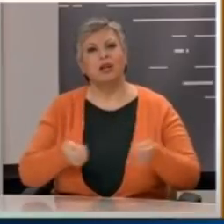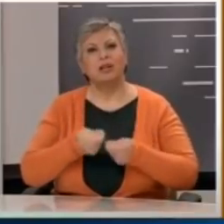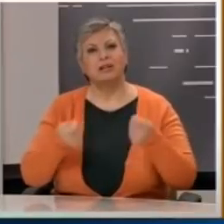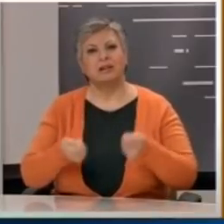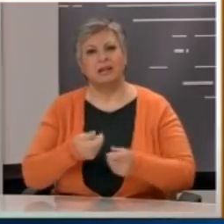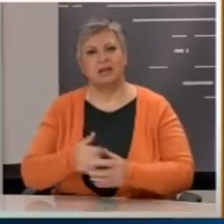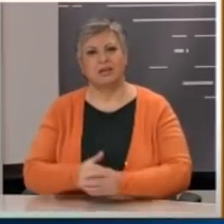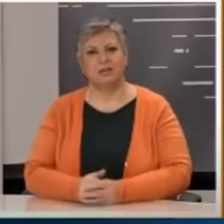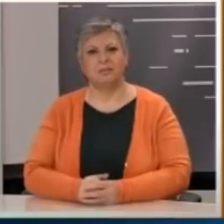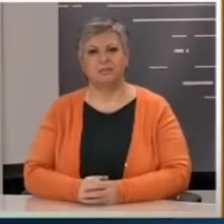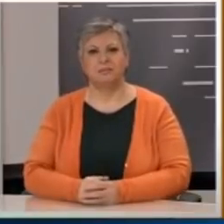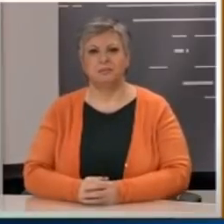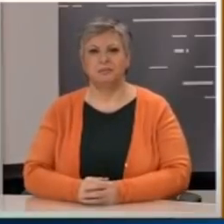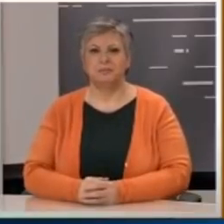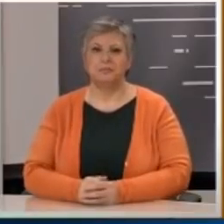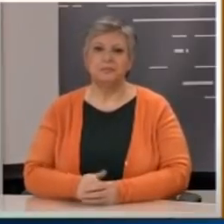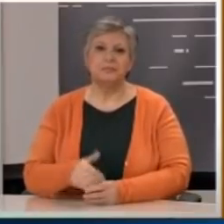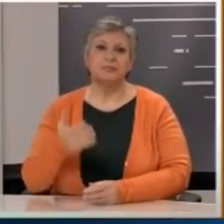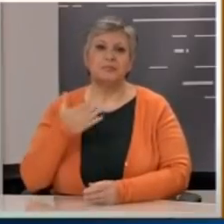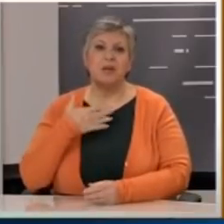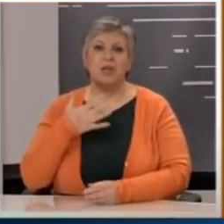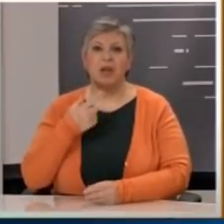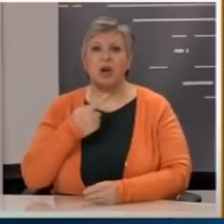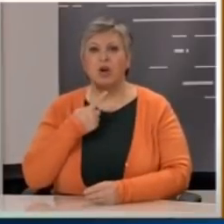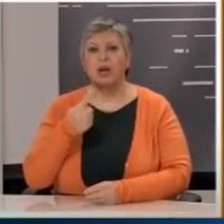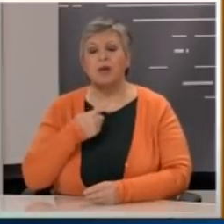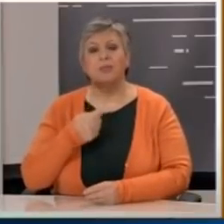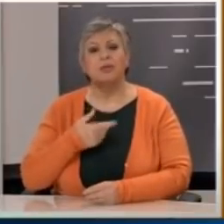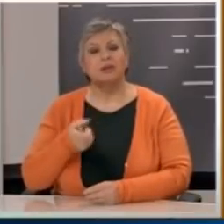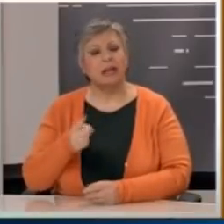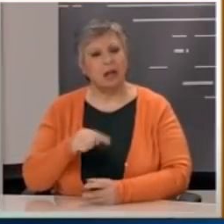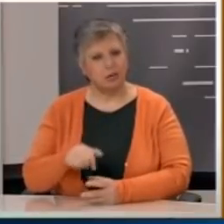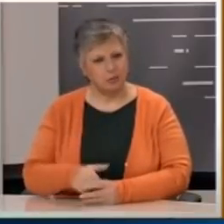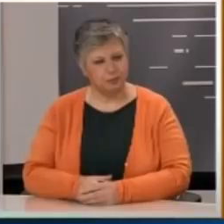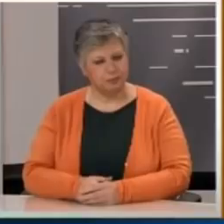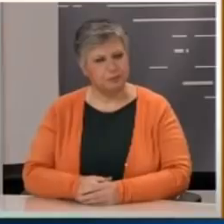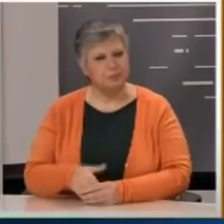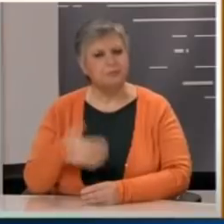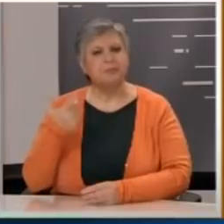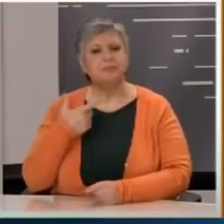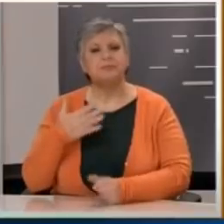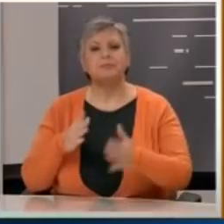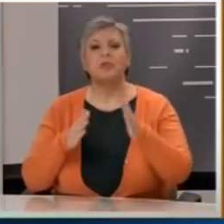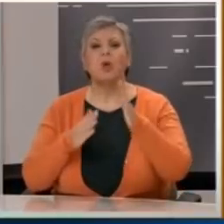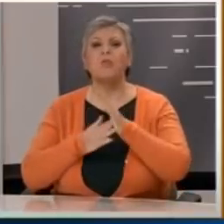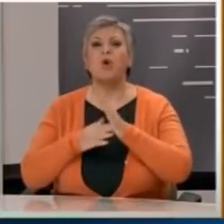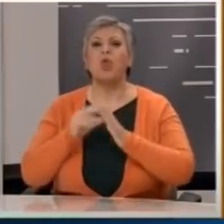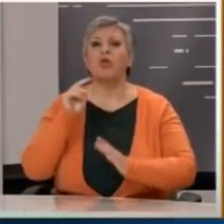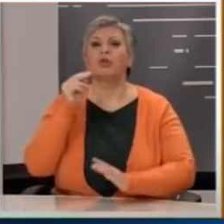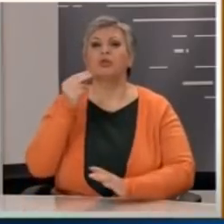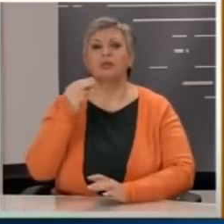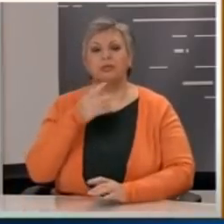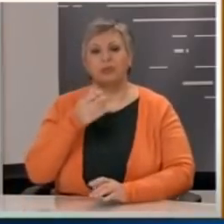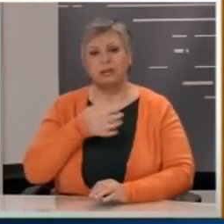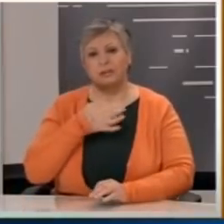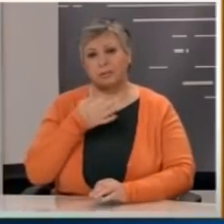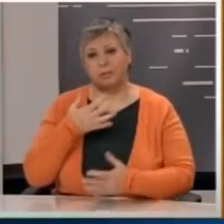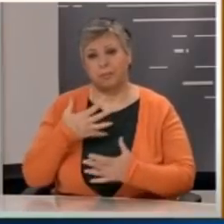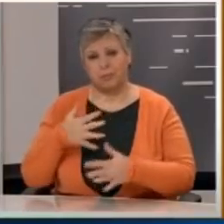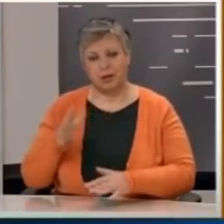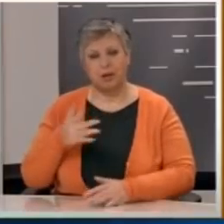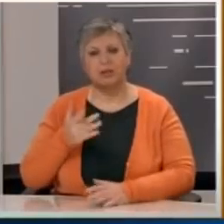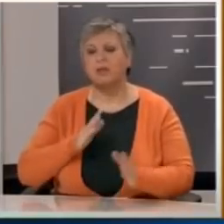Τέλος πάντων. Και θέλω να πω και κάτι άλλο, ότι είπε ο κ. Πρόεδρος της Βουλής, μιλώντας προς